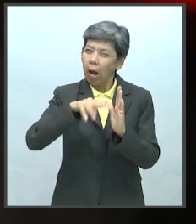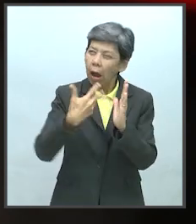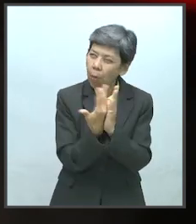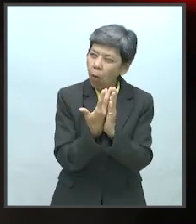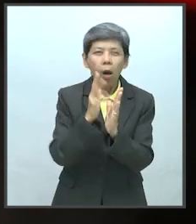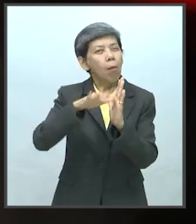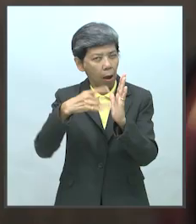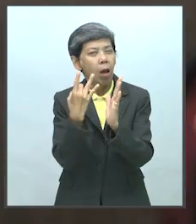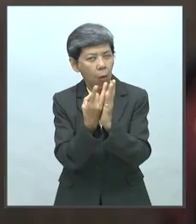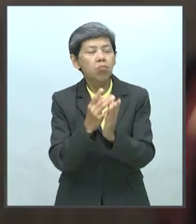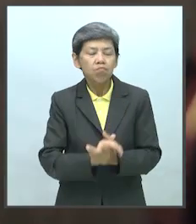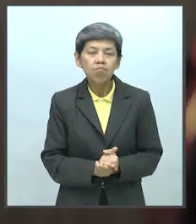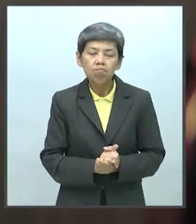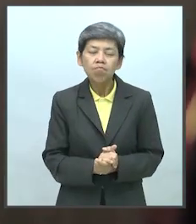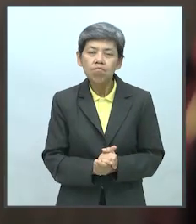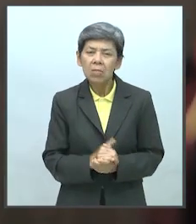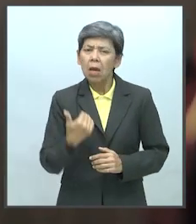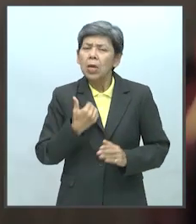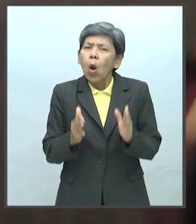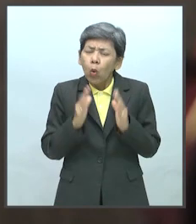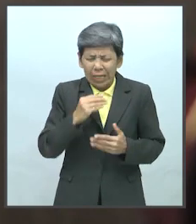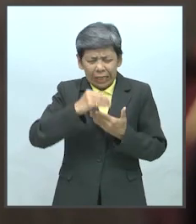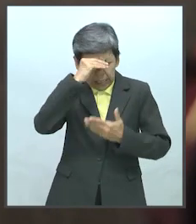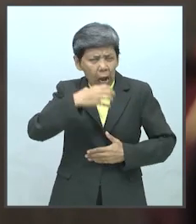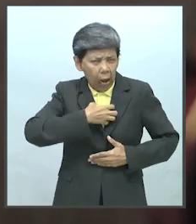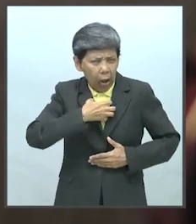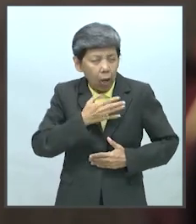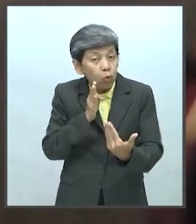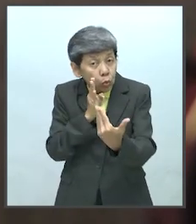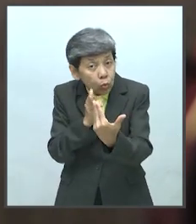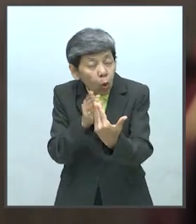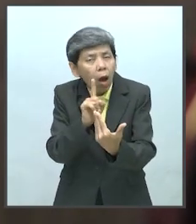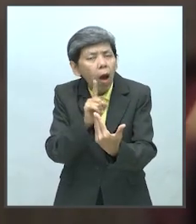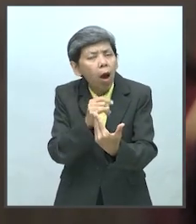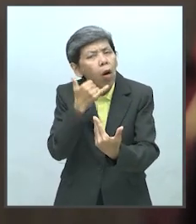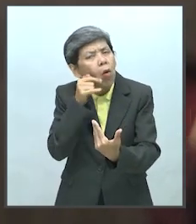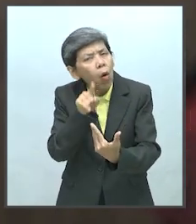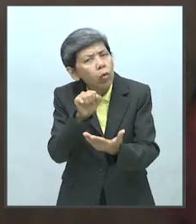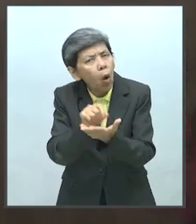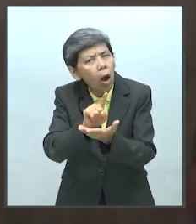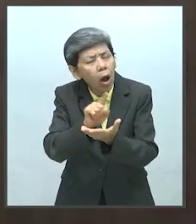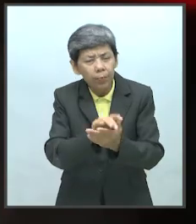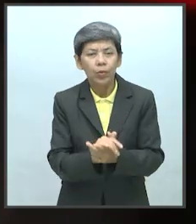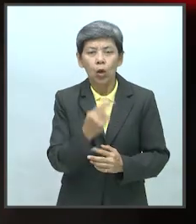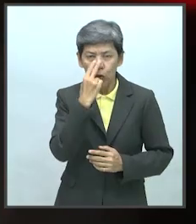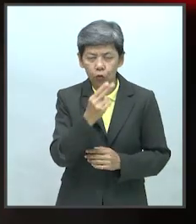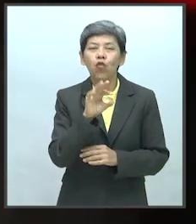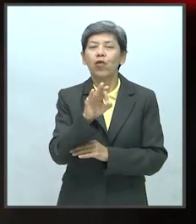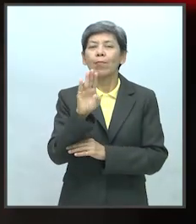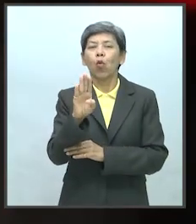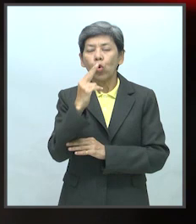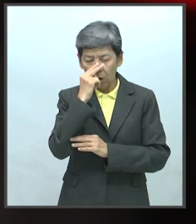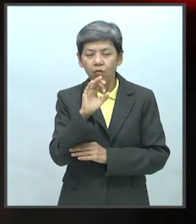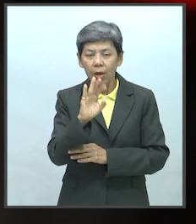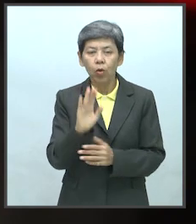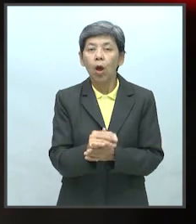ง แล้วแบบนี้ถ้าว่ามีคนอยากจะมาเรียนสามารถติดต่อได้ทางไหนบ้างคะช่องทางไหน ครับก็เข้าไปดูที่หน้าแฟนเพจ